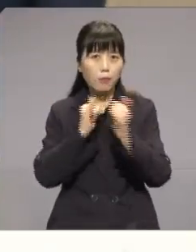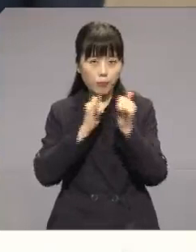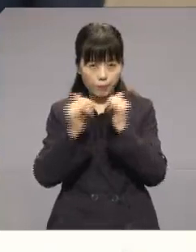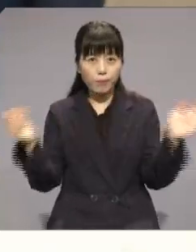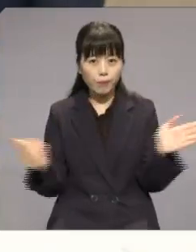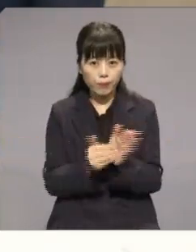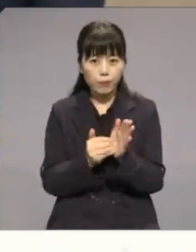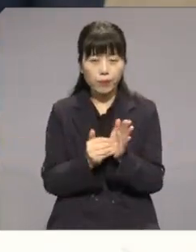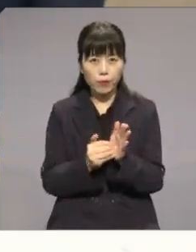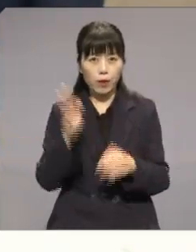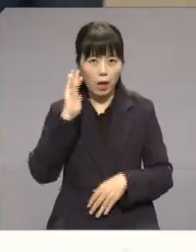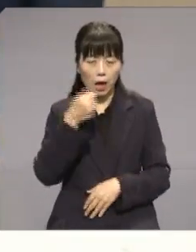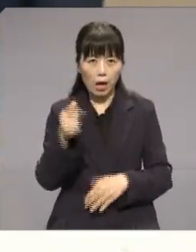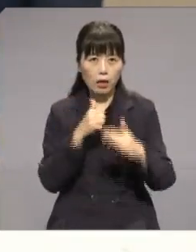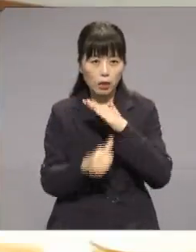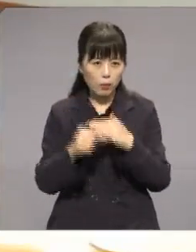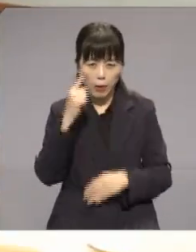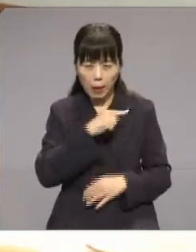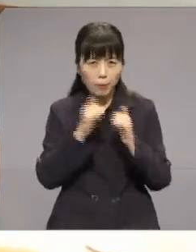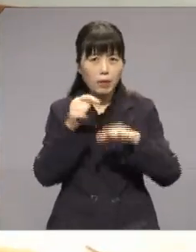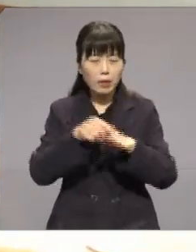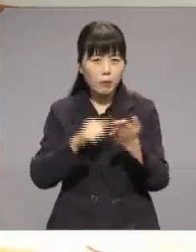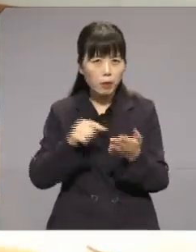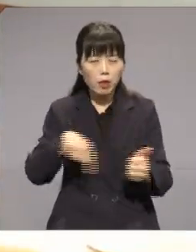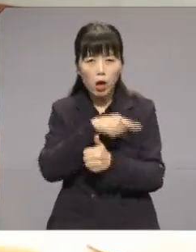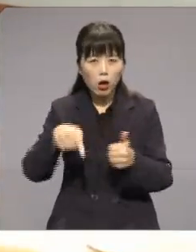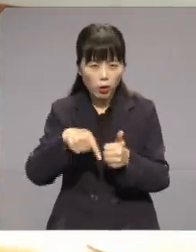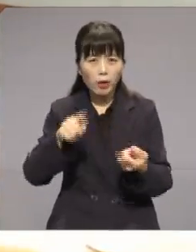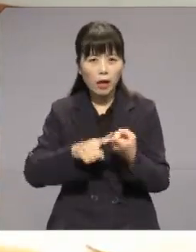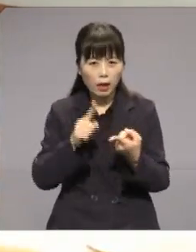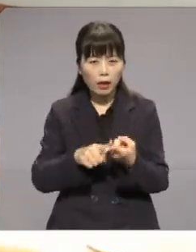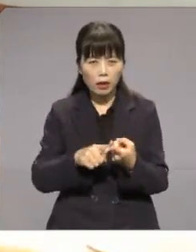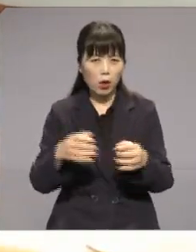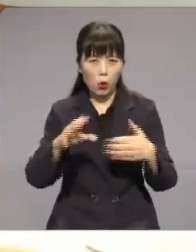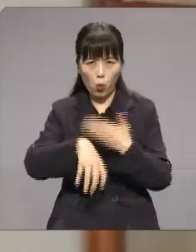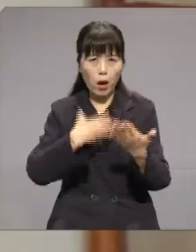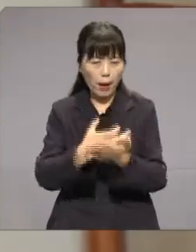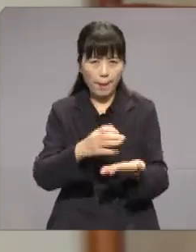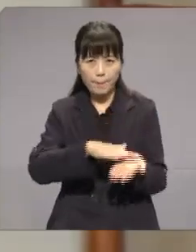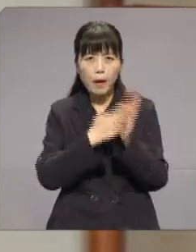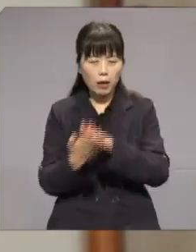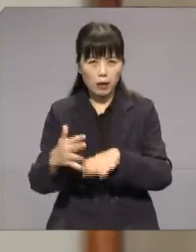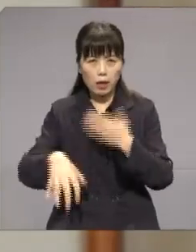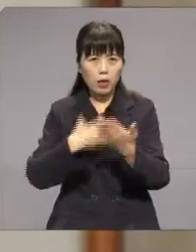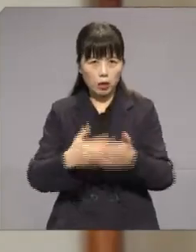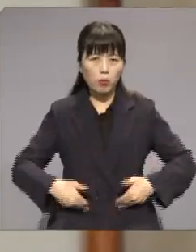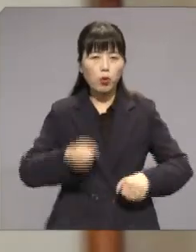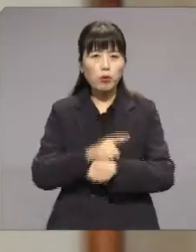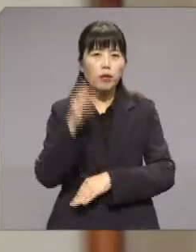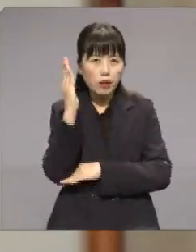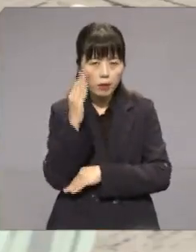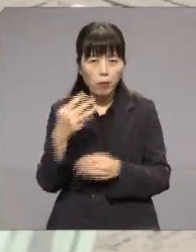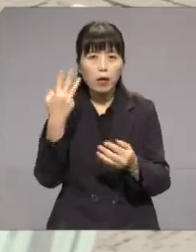브리핑했습니다. 한동훈 대표는 나빠지고 있는 민심과 여론 상황, 이에 따른 과감한 변화와 쇄신의 필요성을 얘기하면서